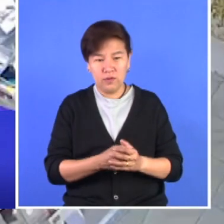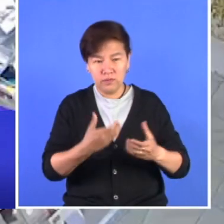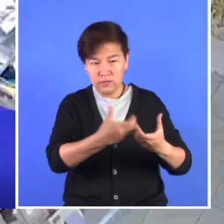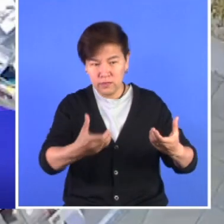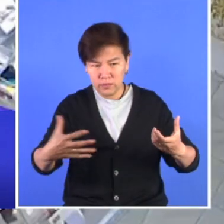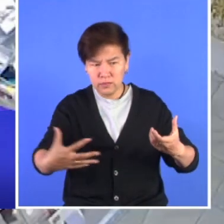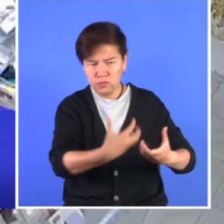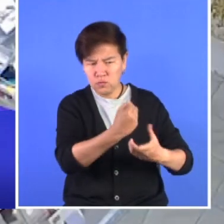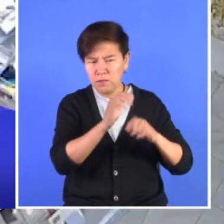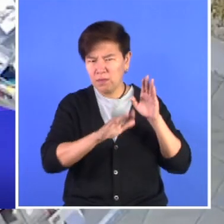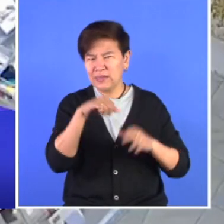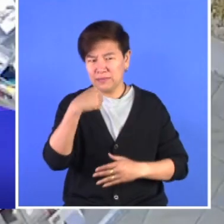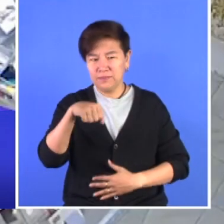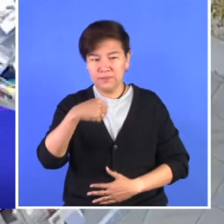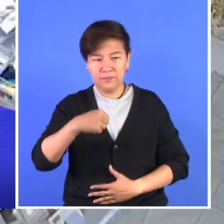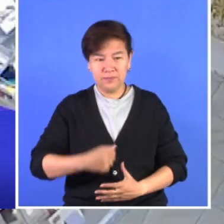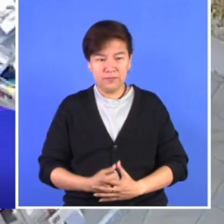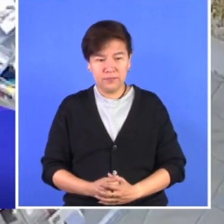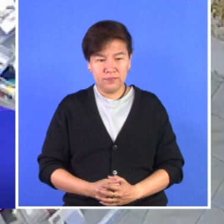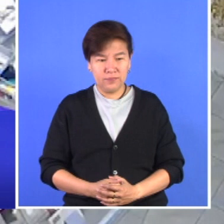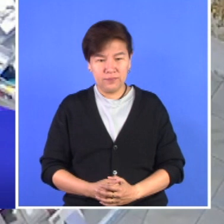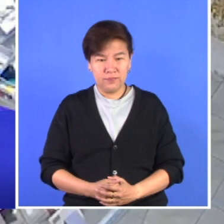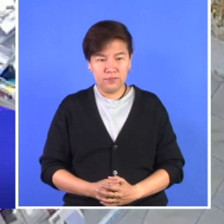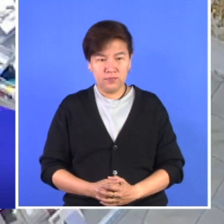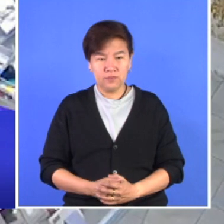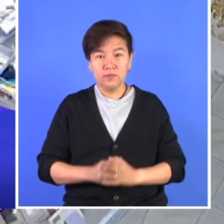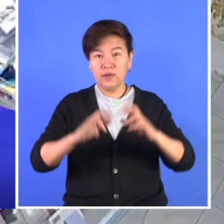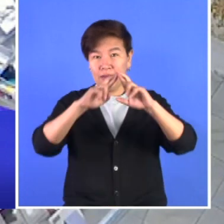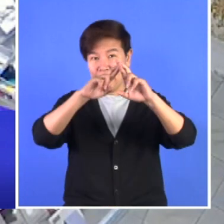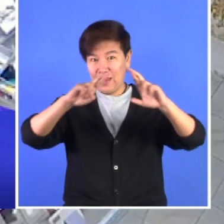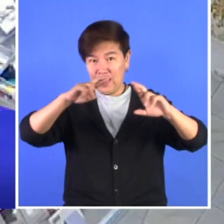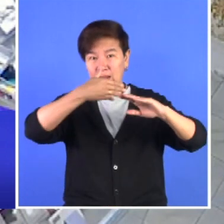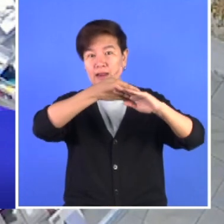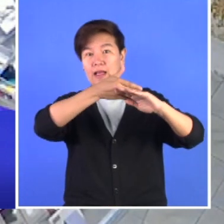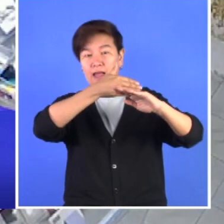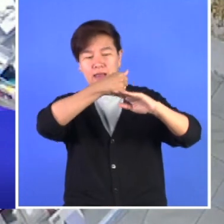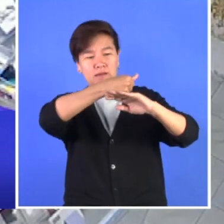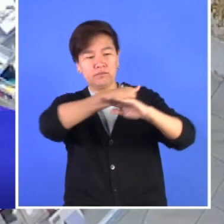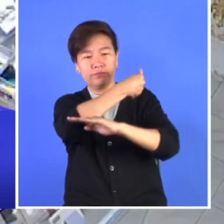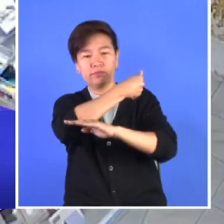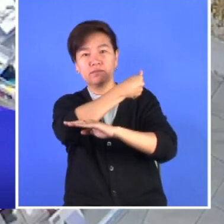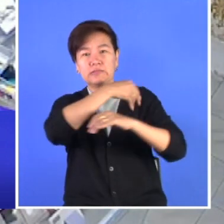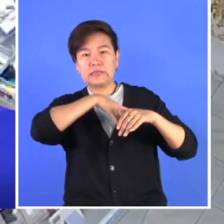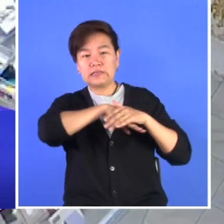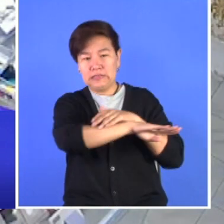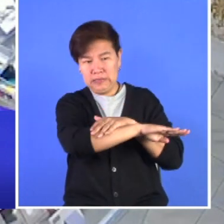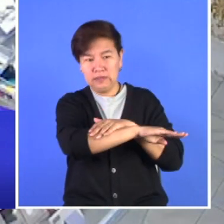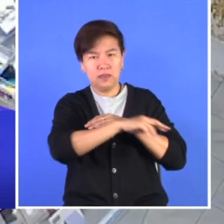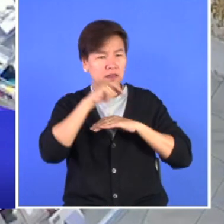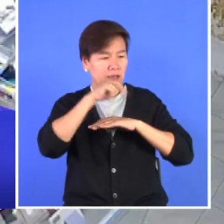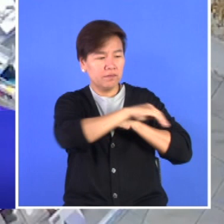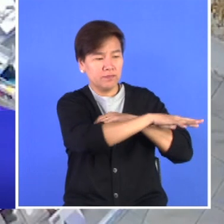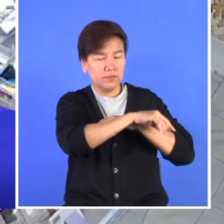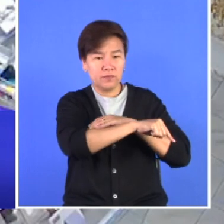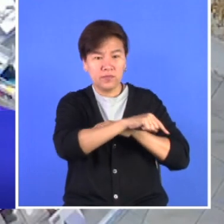10เครื่องค่ะเสร็จปึ๊บหนีออกทางหลังร้านที่เป็นกำแพงติดกับบึงน้ำเหตุการณ์เกิดขึ้น 17ธันวาคมนะ